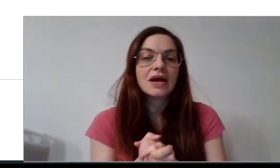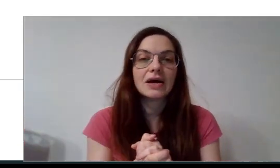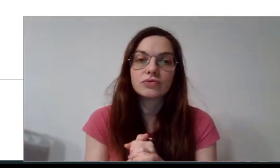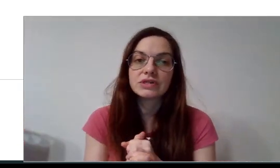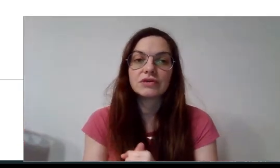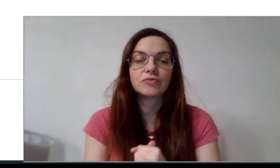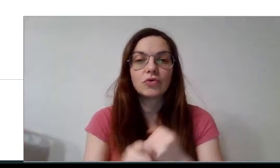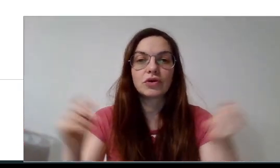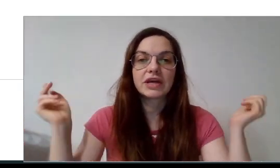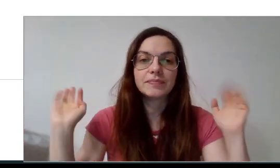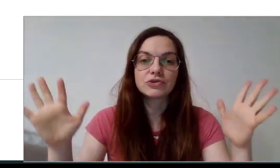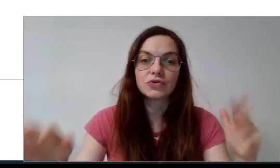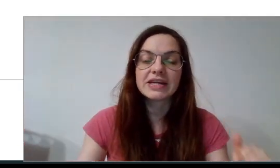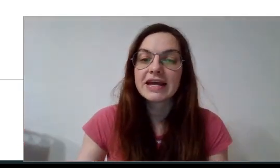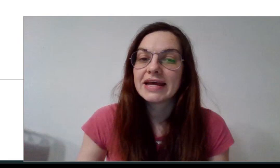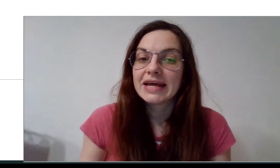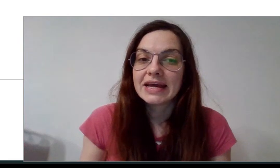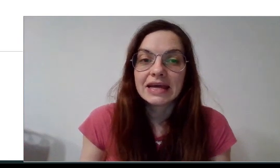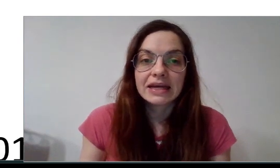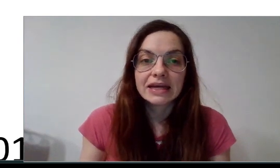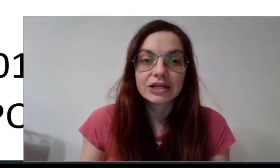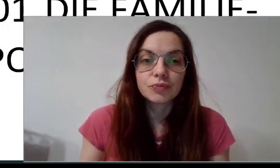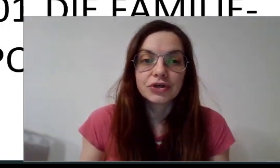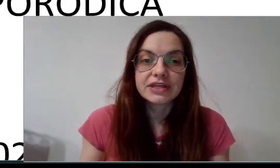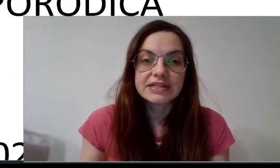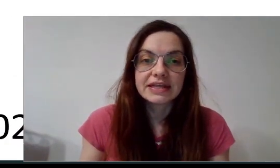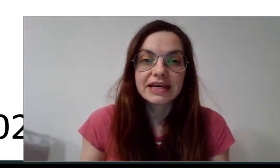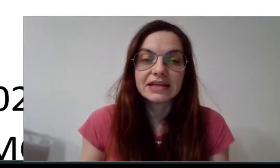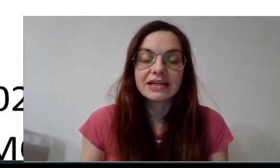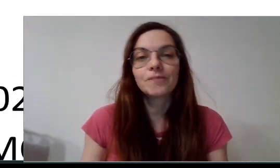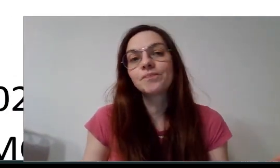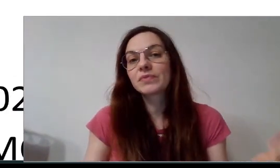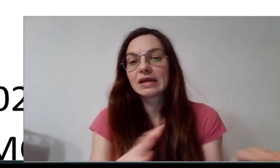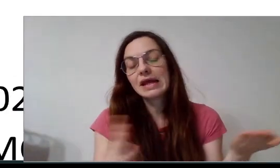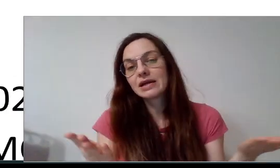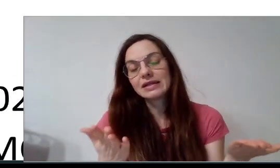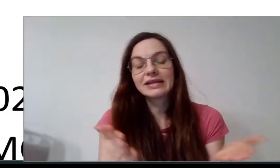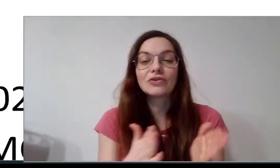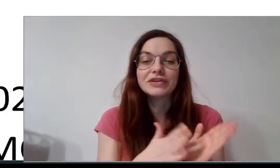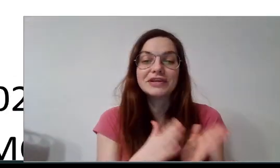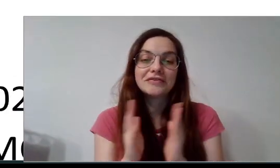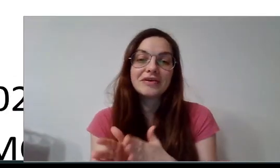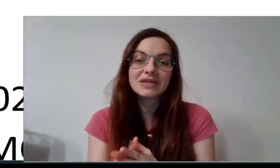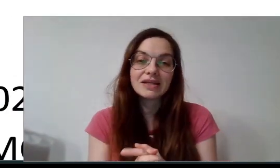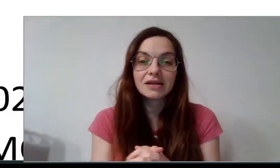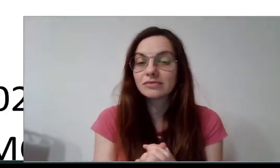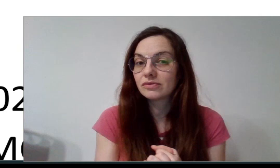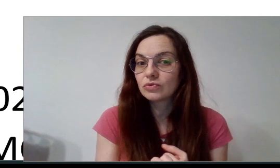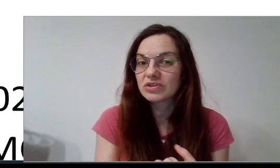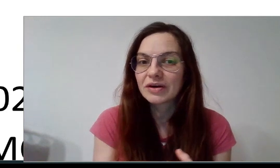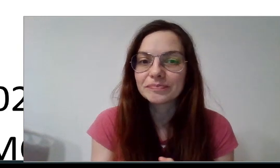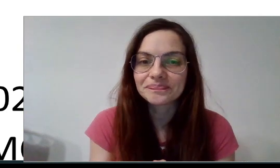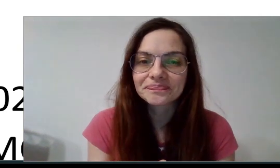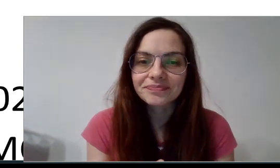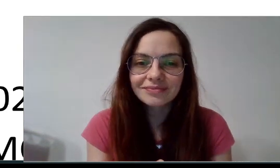sa akuzativom, ok, bezuhen. Reč broj 301 je laka, je tako? Di familije,